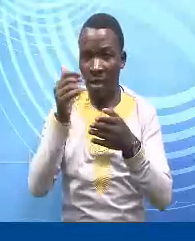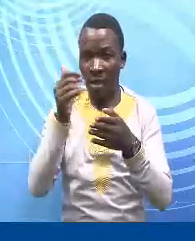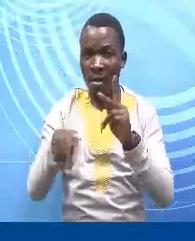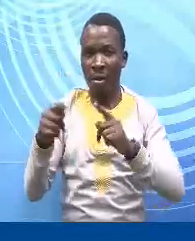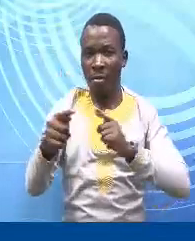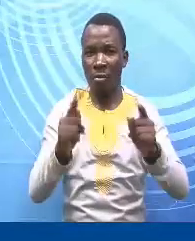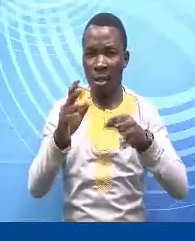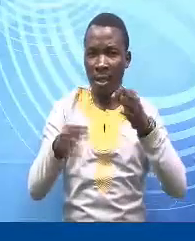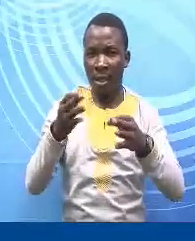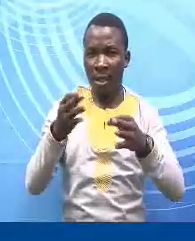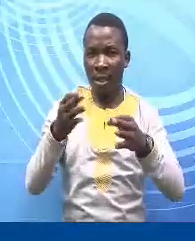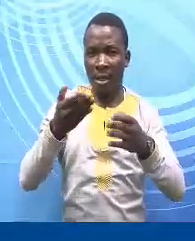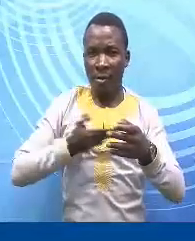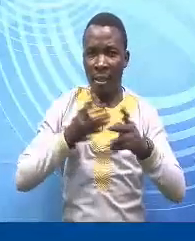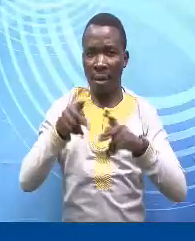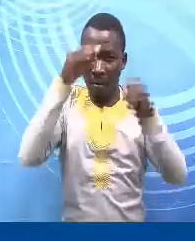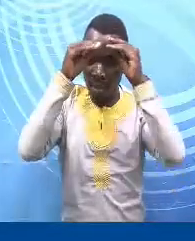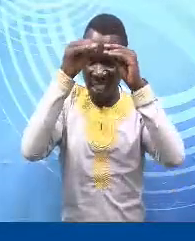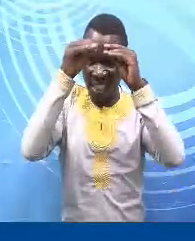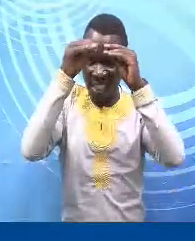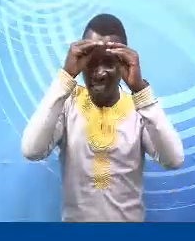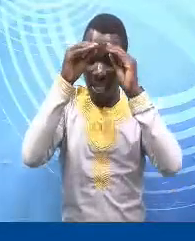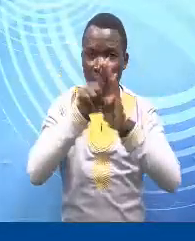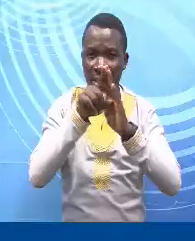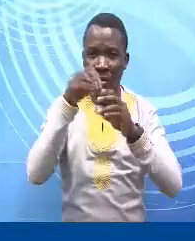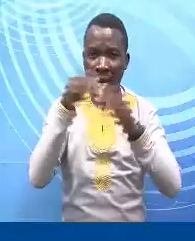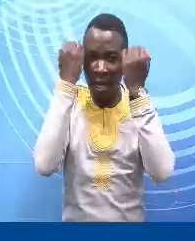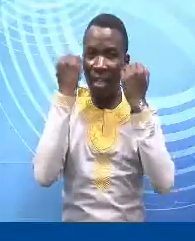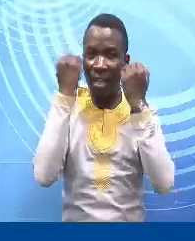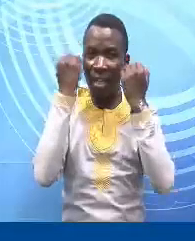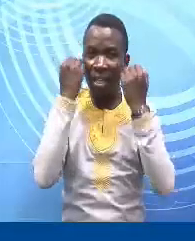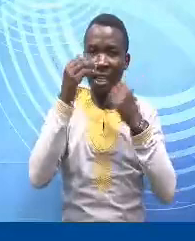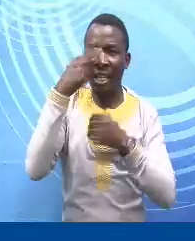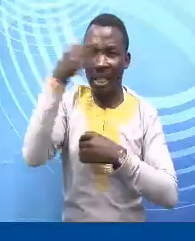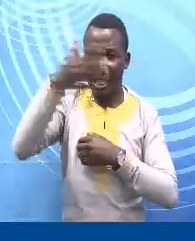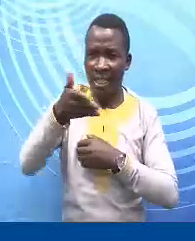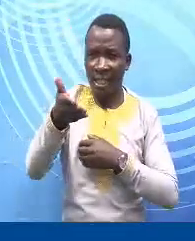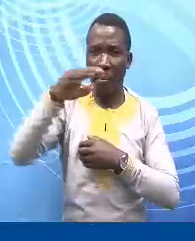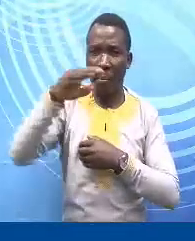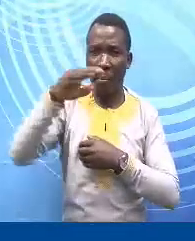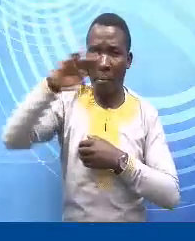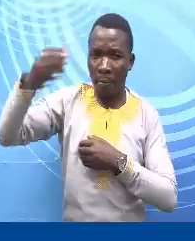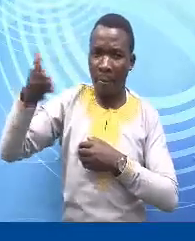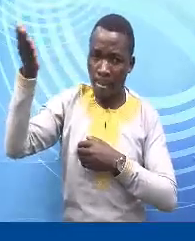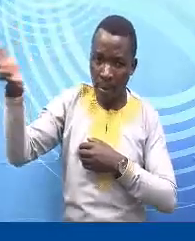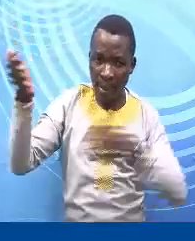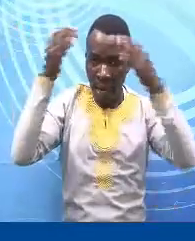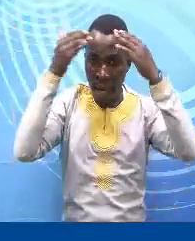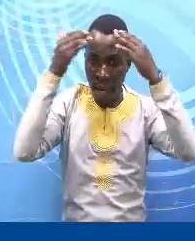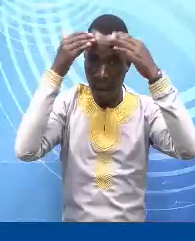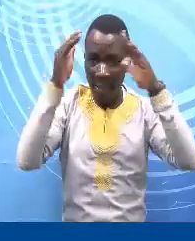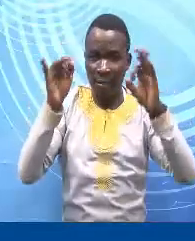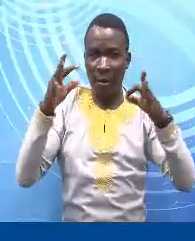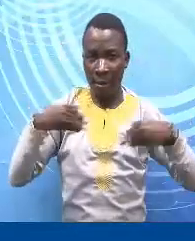bafite abantu bize amategeko bari mu nkiko nkuru nk'i Nyanza barahari ibyumba barahari sinzi niba namwanyemera